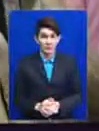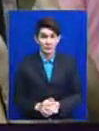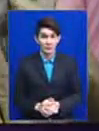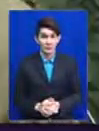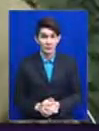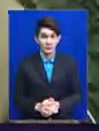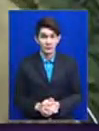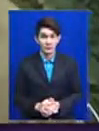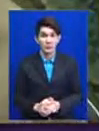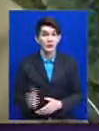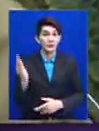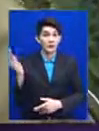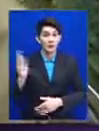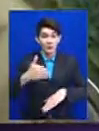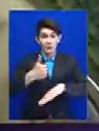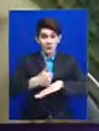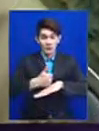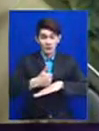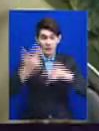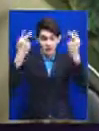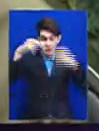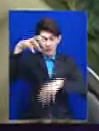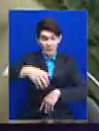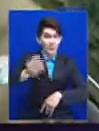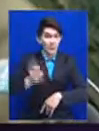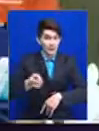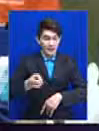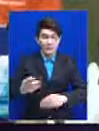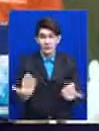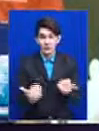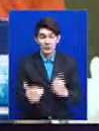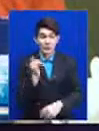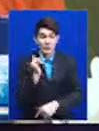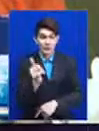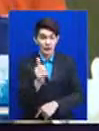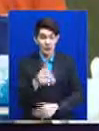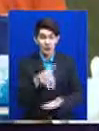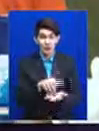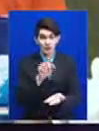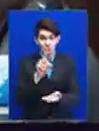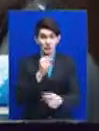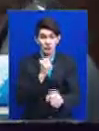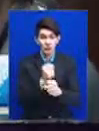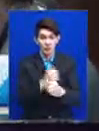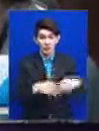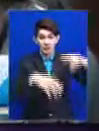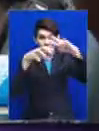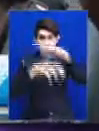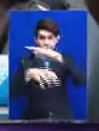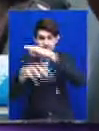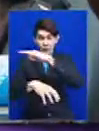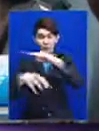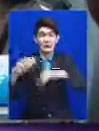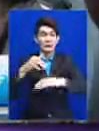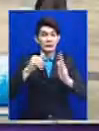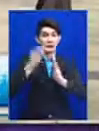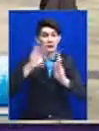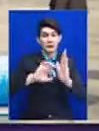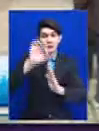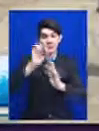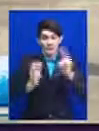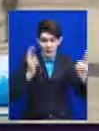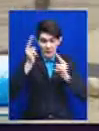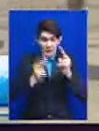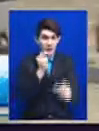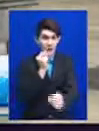หม่อมหลวงปนัดดาดิษกุลรัฐมนตรีประจำสำนักนายกรัฐมนตรีเดินทางไปที่ศูนย์ปฏิบัติการฝนหลวงภาคเหนือจังหวัดเชียงใหม่เพื่อตรวจเยี่ยม